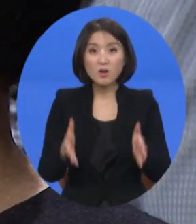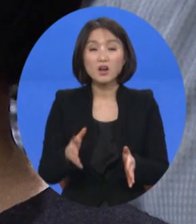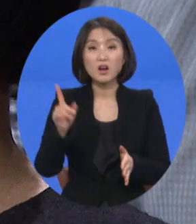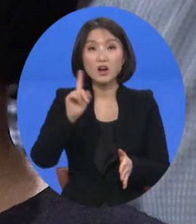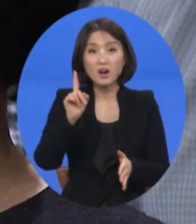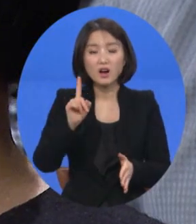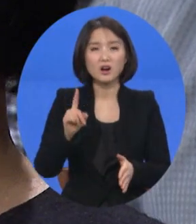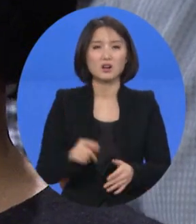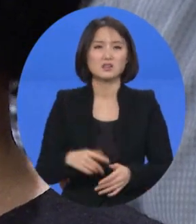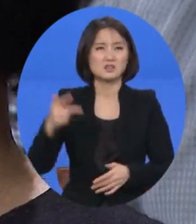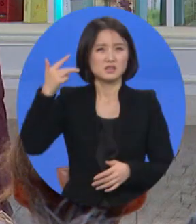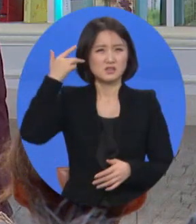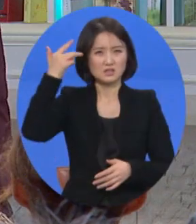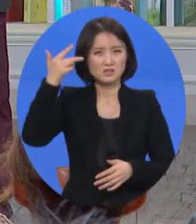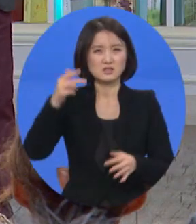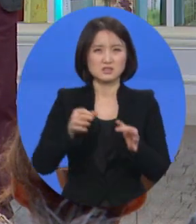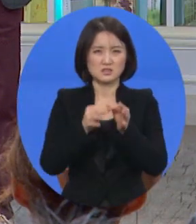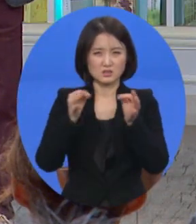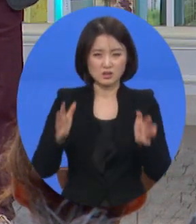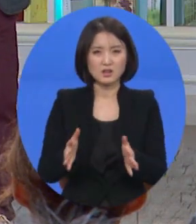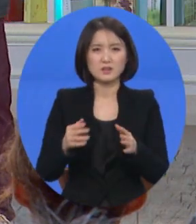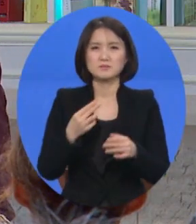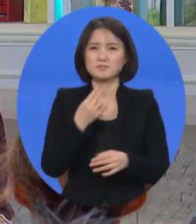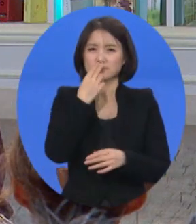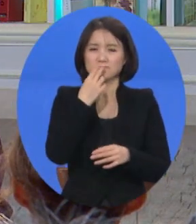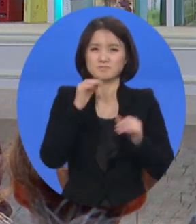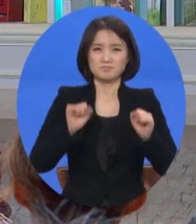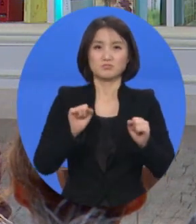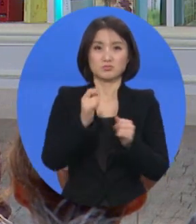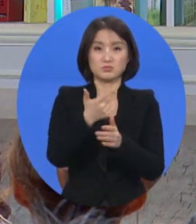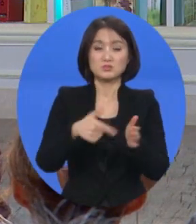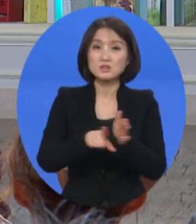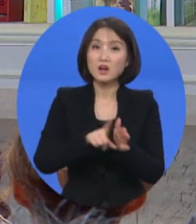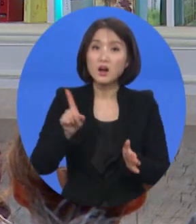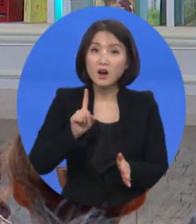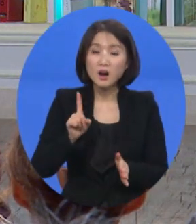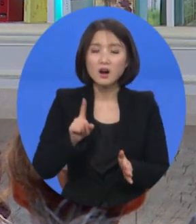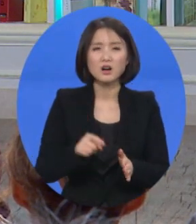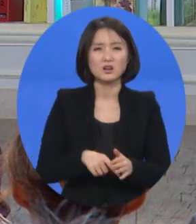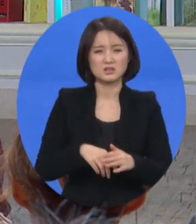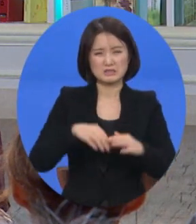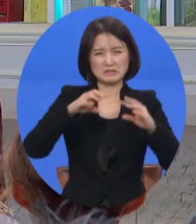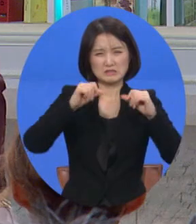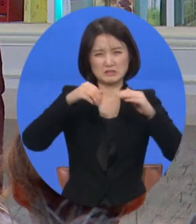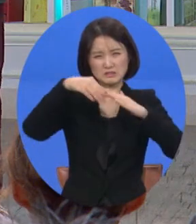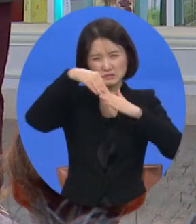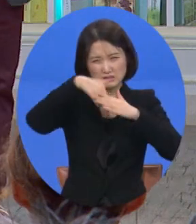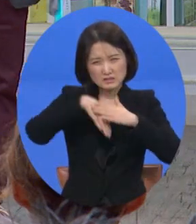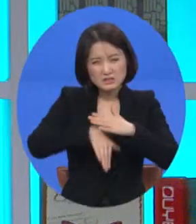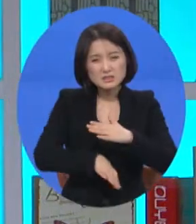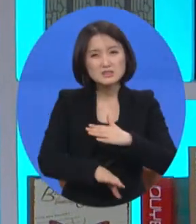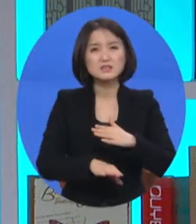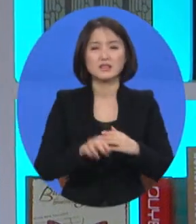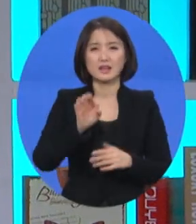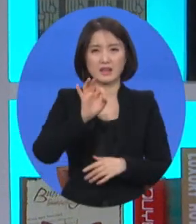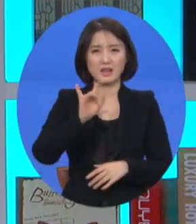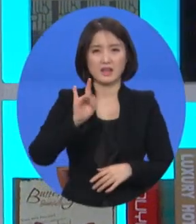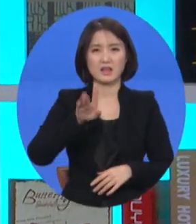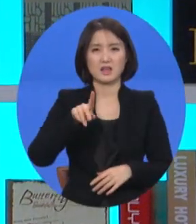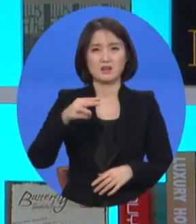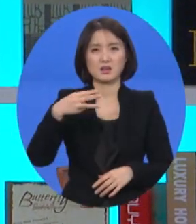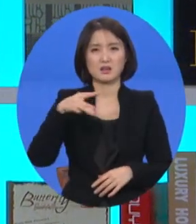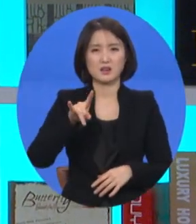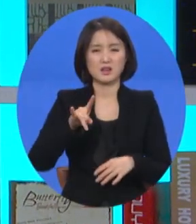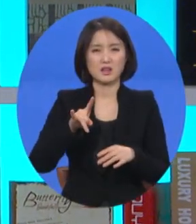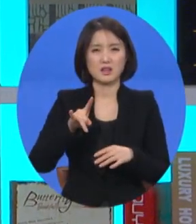캄캄한 지하 에서 유충 애벌레 로 지내는 세월이 매년 2조 7년 입니다 이것이 선배의 한살이 와